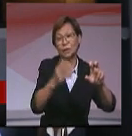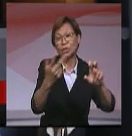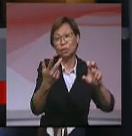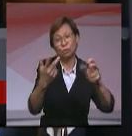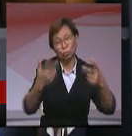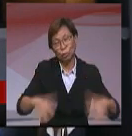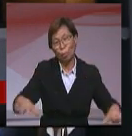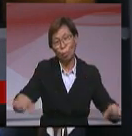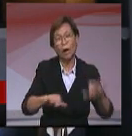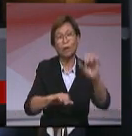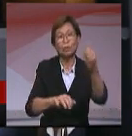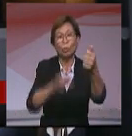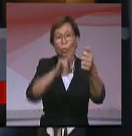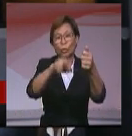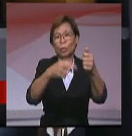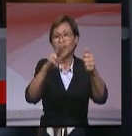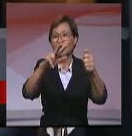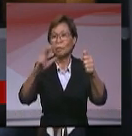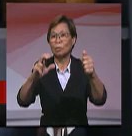melakukan